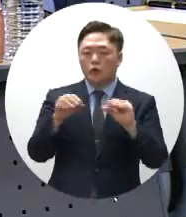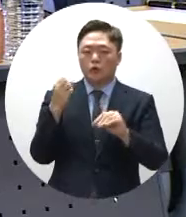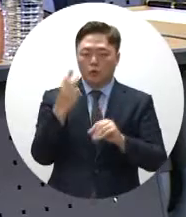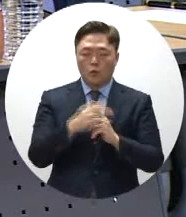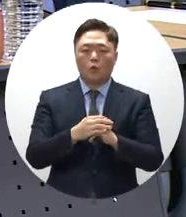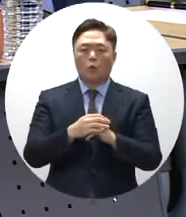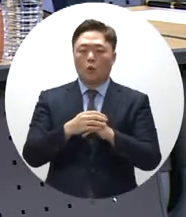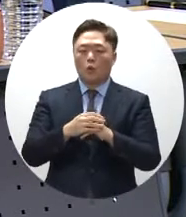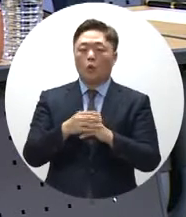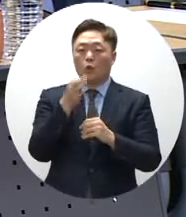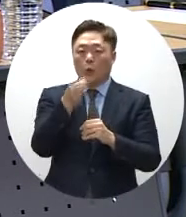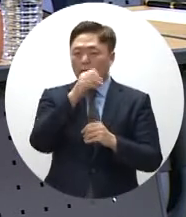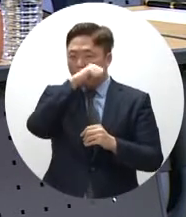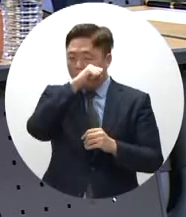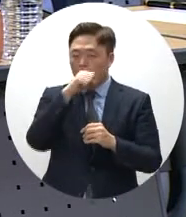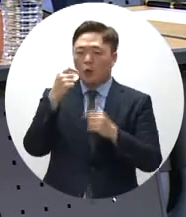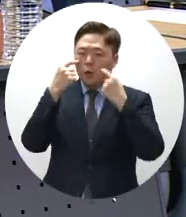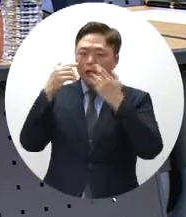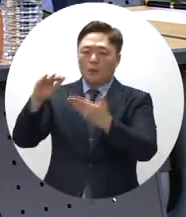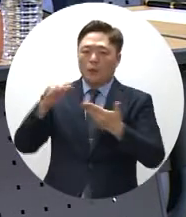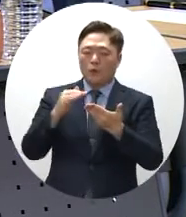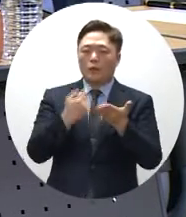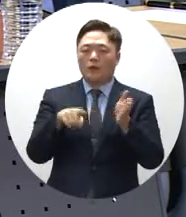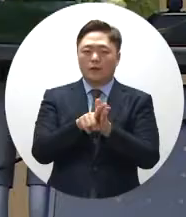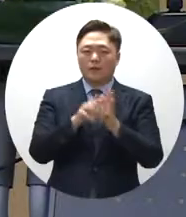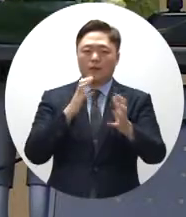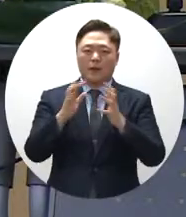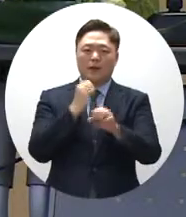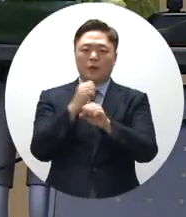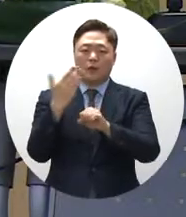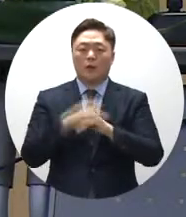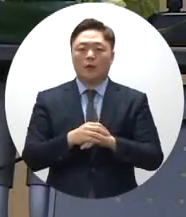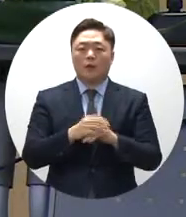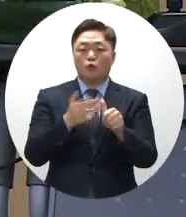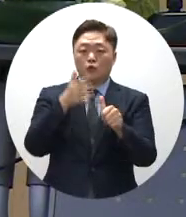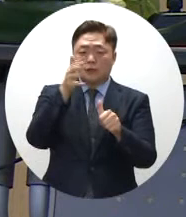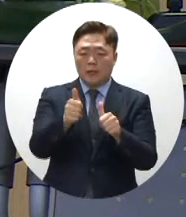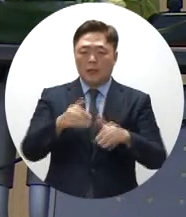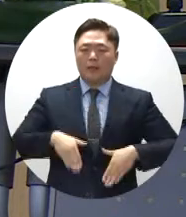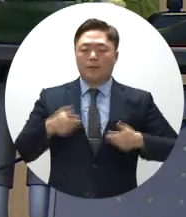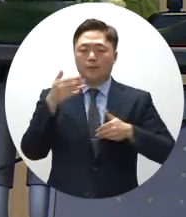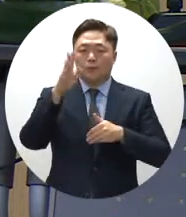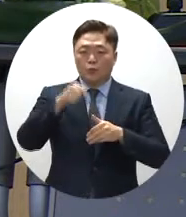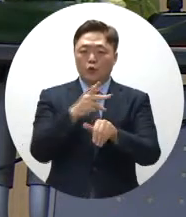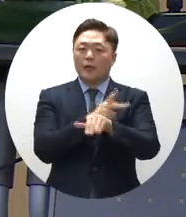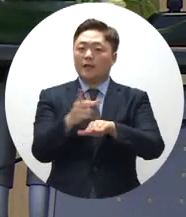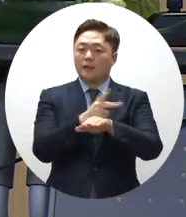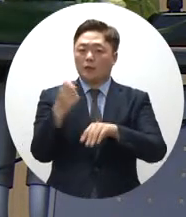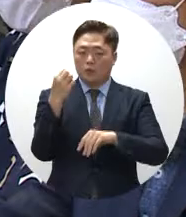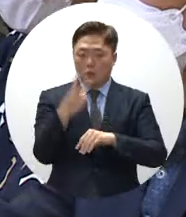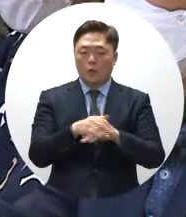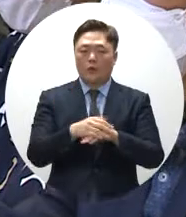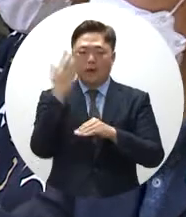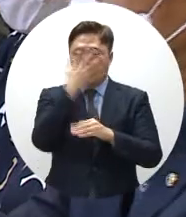국도비 확보 대책 등을 논의하기 위해 마련됐습니다. 문준희 군수는 남부내륙 고속철도 역사 유치, 청정